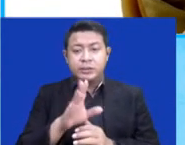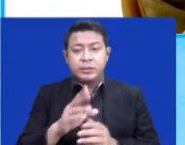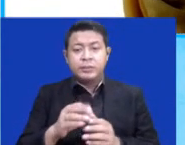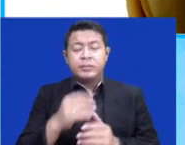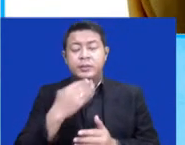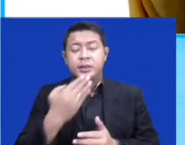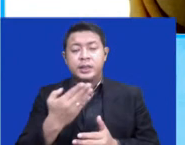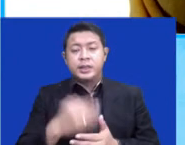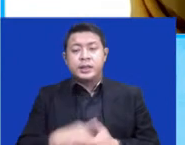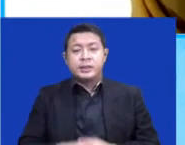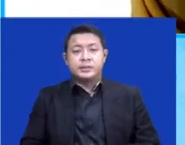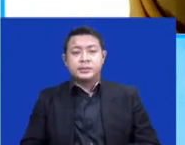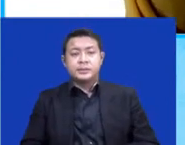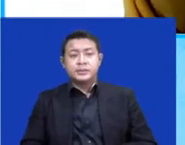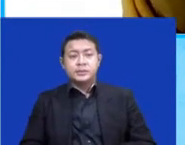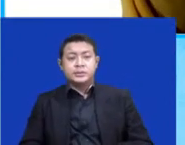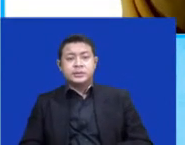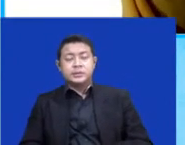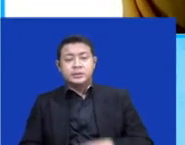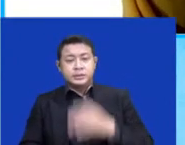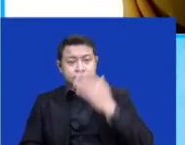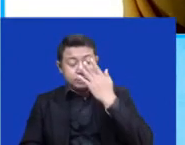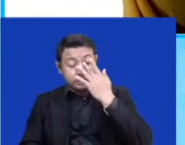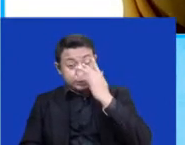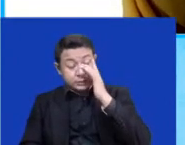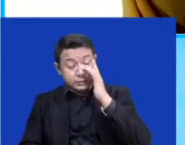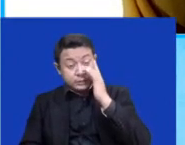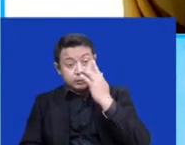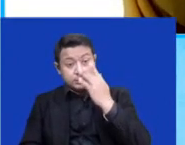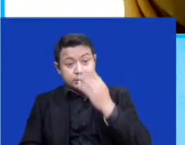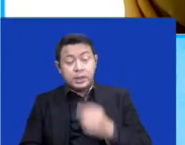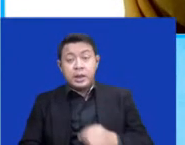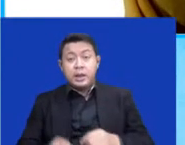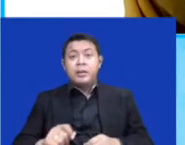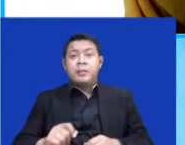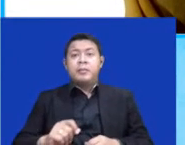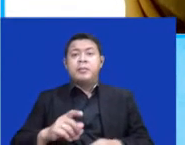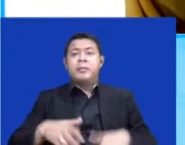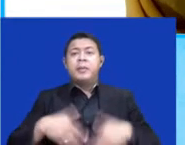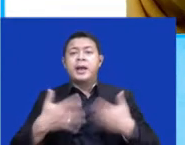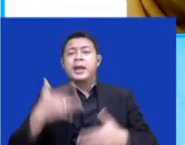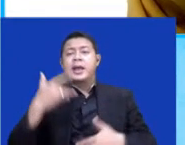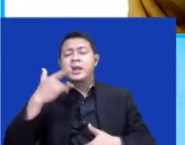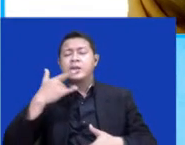kasih. Satu lagi sih Bu, karena bahagia adalah kunci, maka kita harus tetap bahagia ya kan Bu?